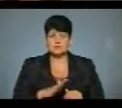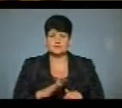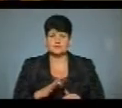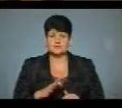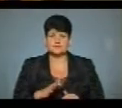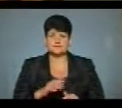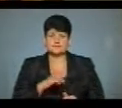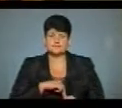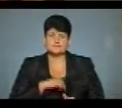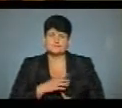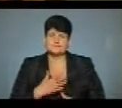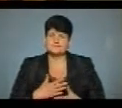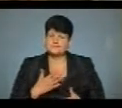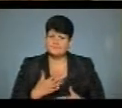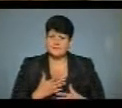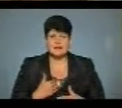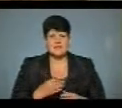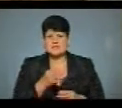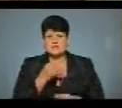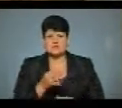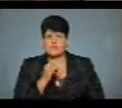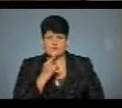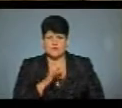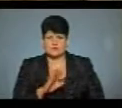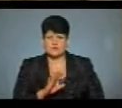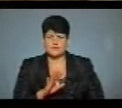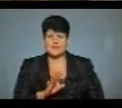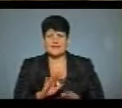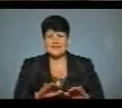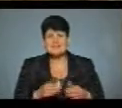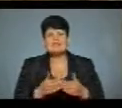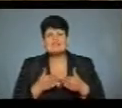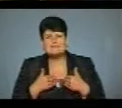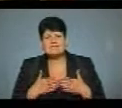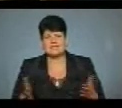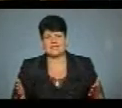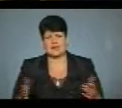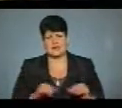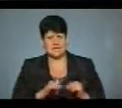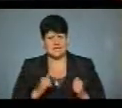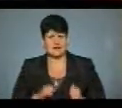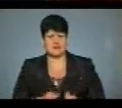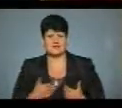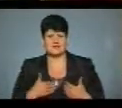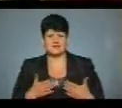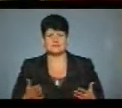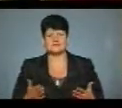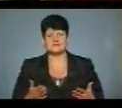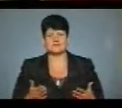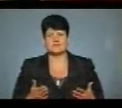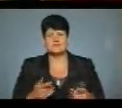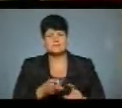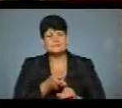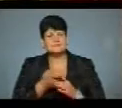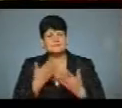емоційна. Я не скажу, що важко було з ними працювати. Дітки відкриті, дітки йдуть на контакт,